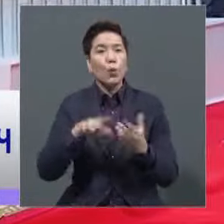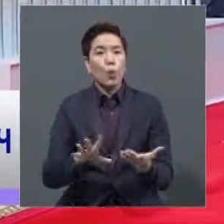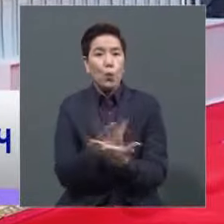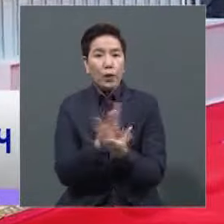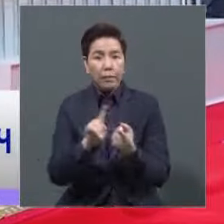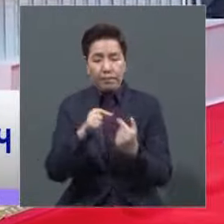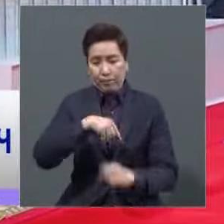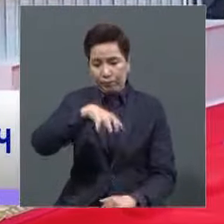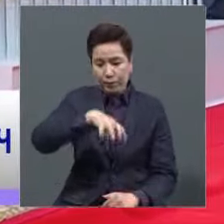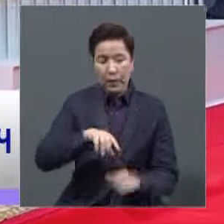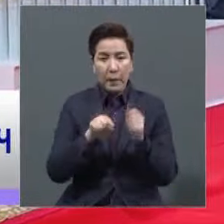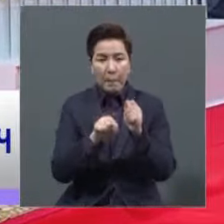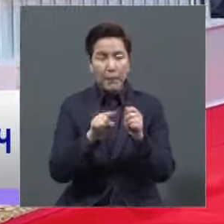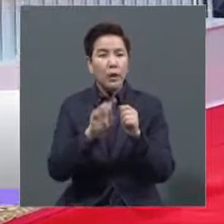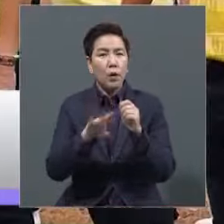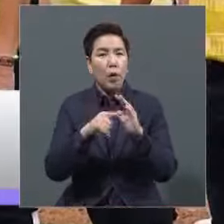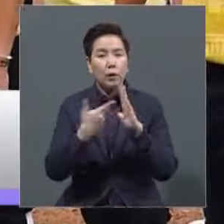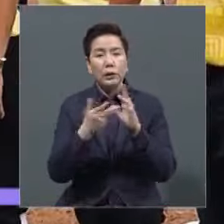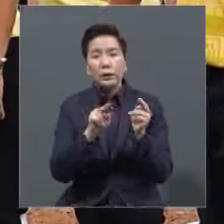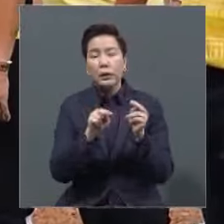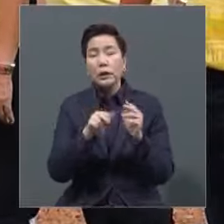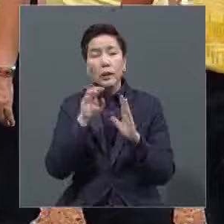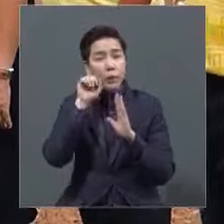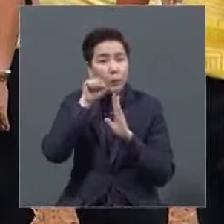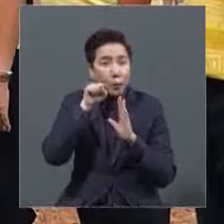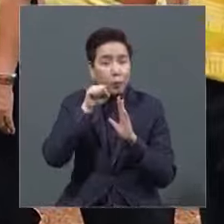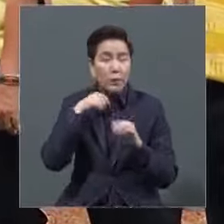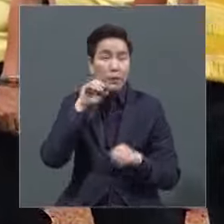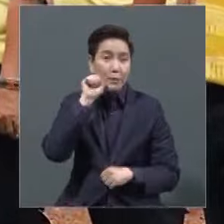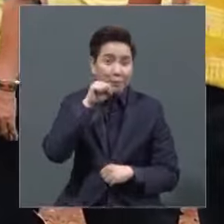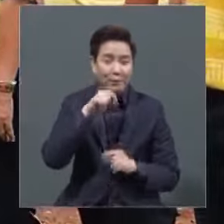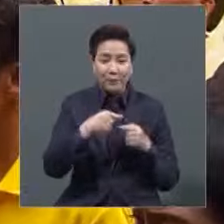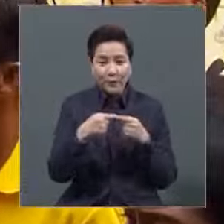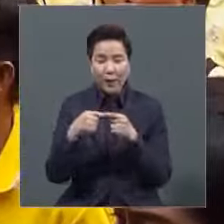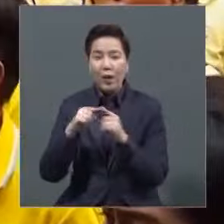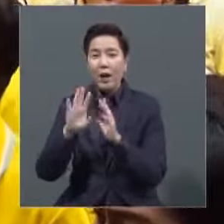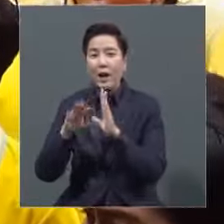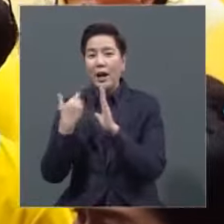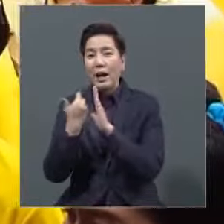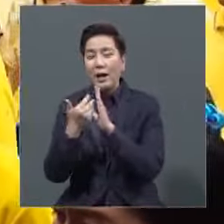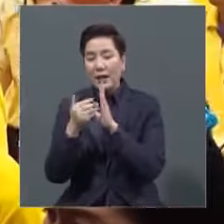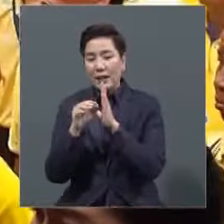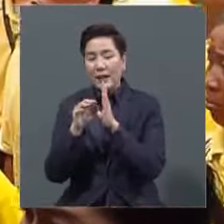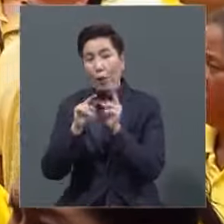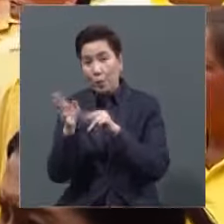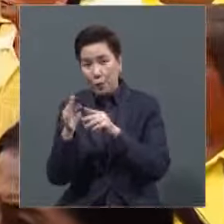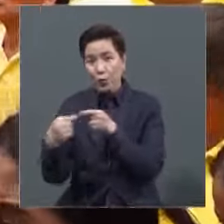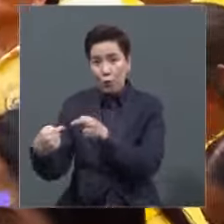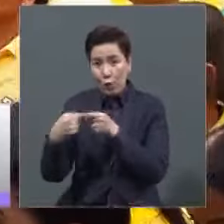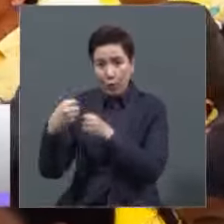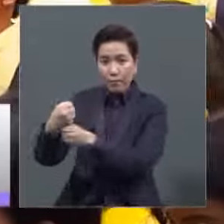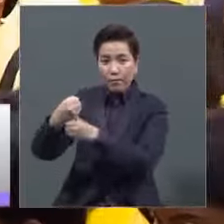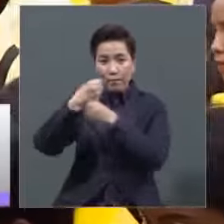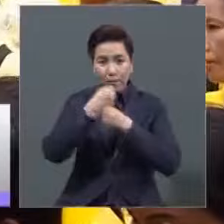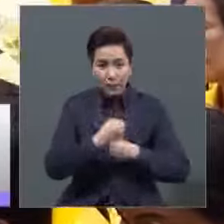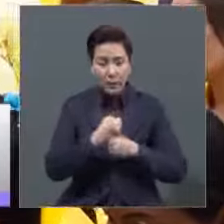ไทโซอำเภอกุสุมานซึ่งเป็นพื้นที่รอยต่อระหว่างจังหวัดนครพนมกับจังหวัดสกลนครโดยมีนะครับทางด้